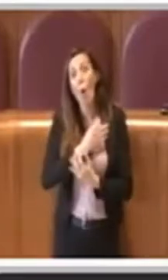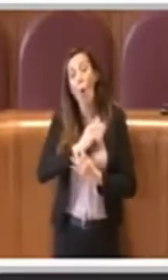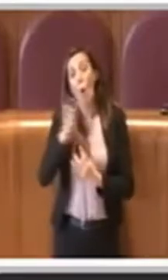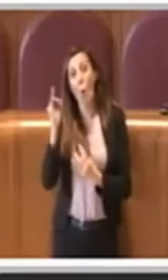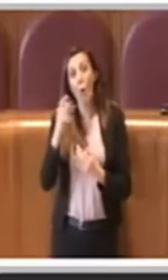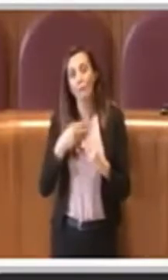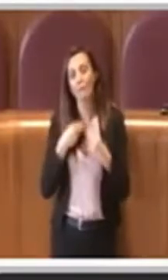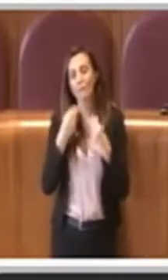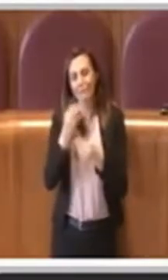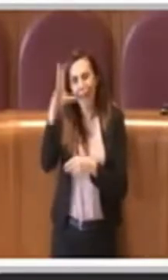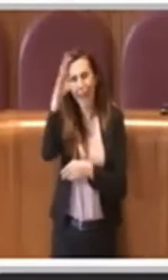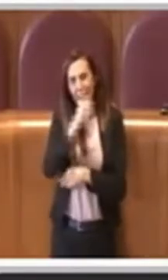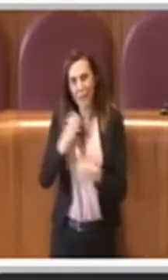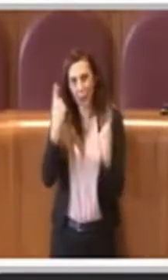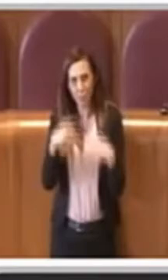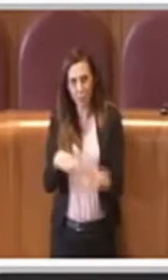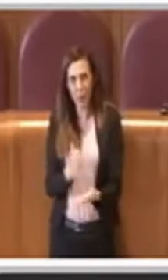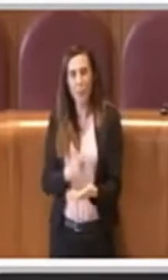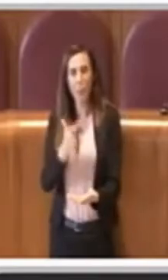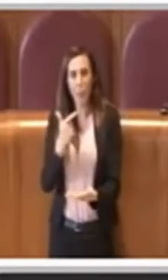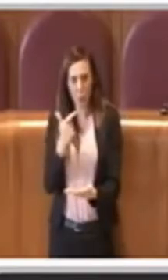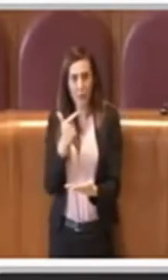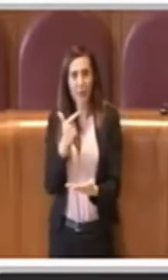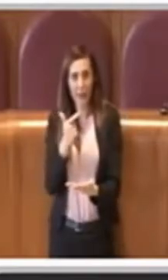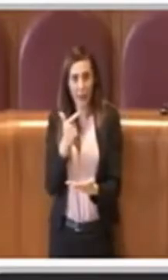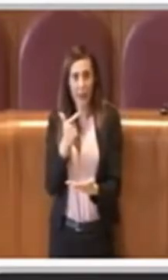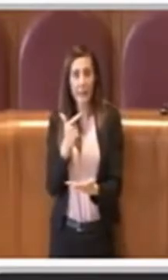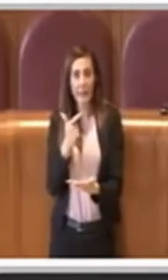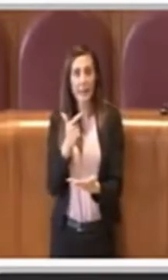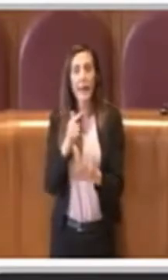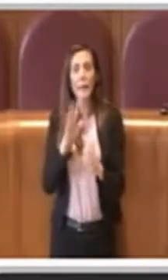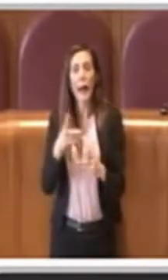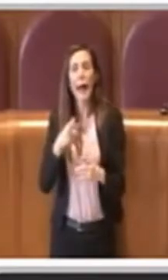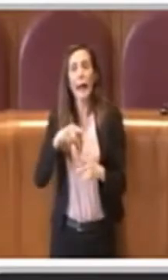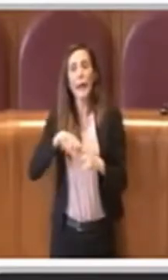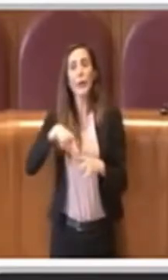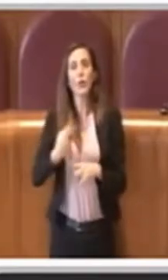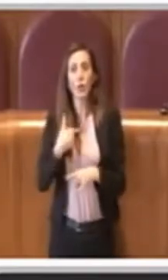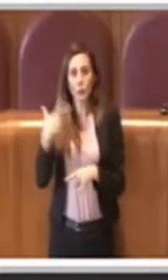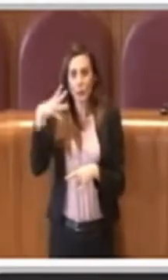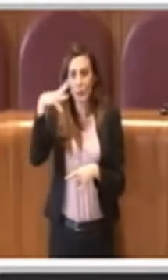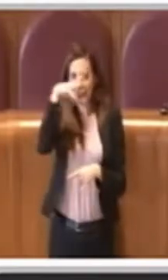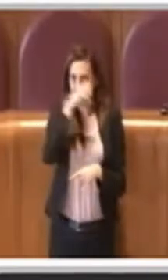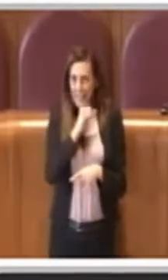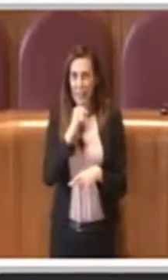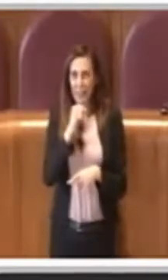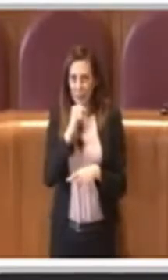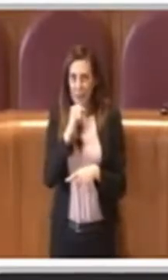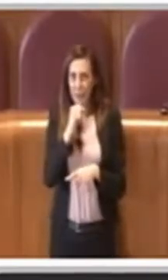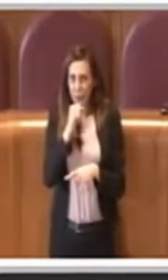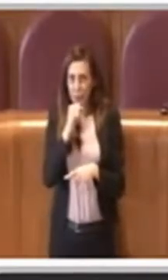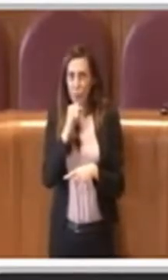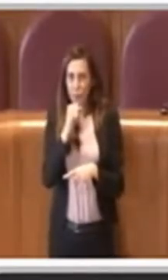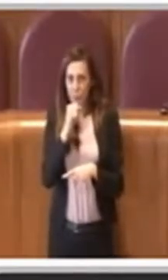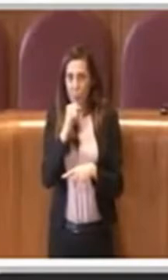più quanto era importante questa cosa. Poi ci siamo resi conto che